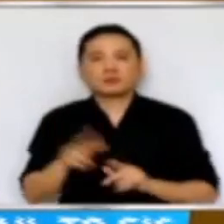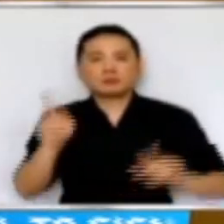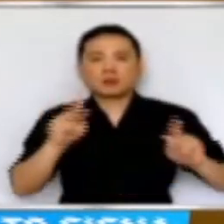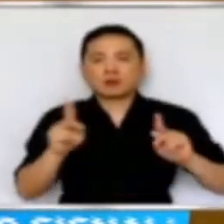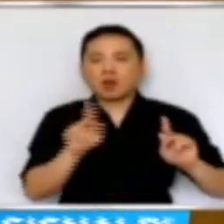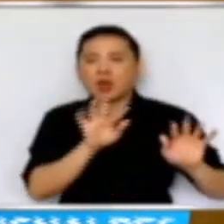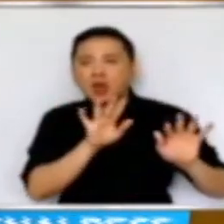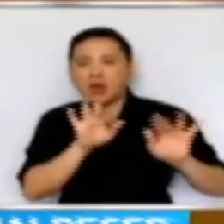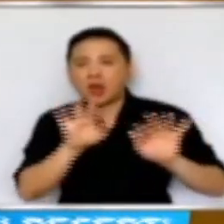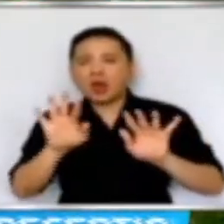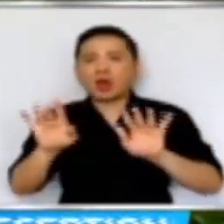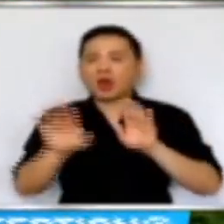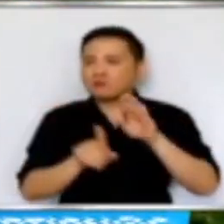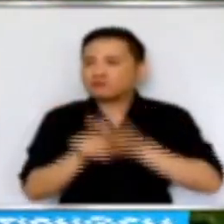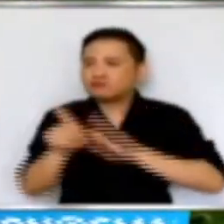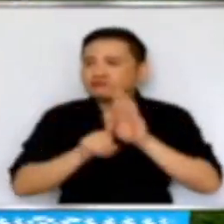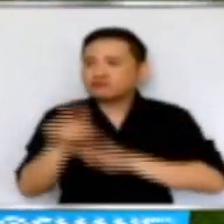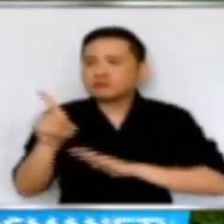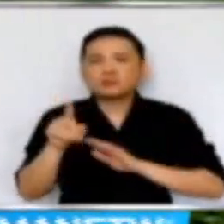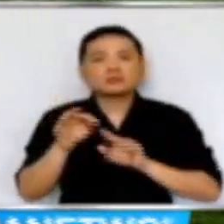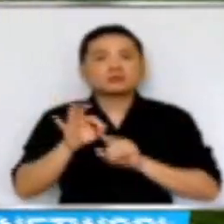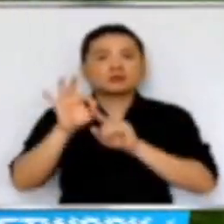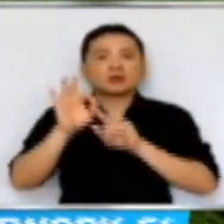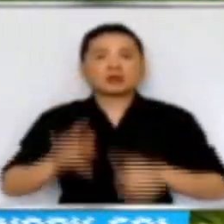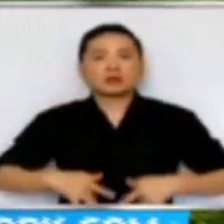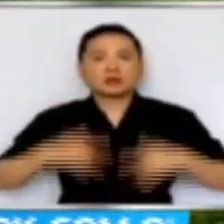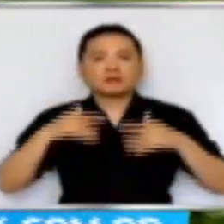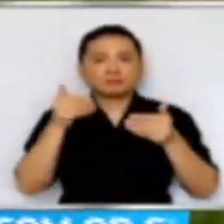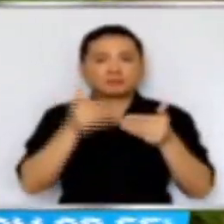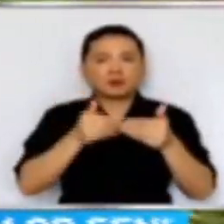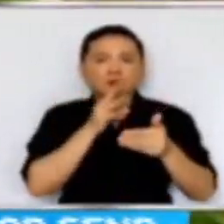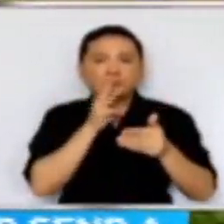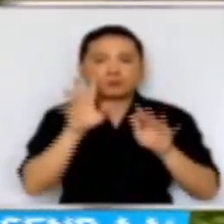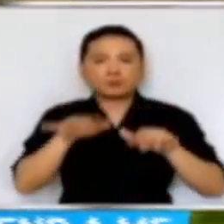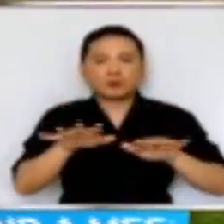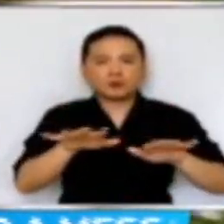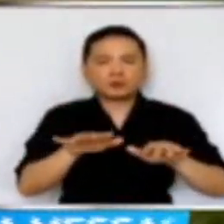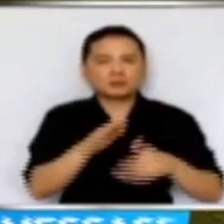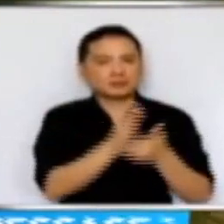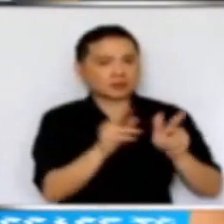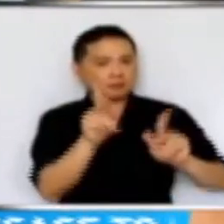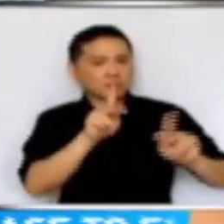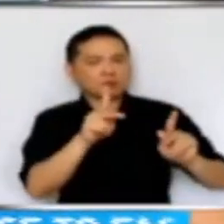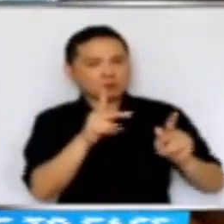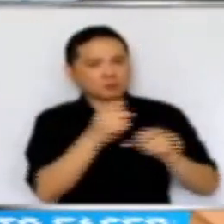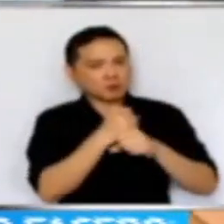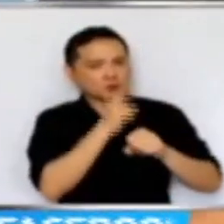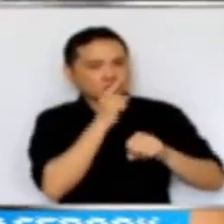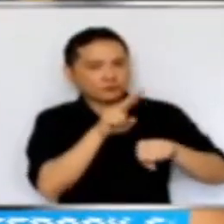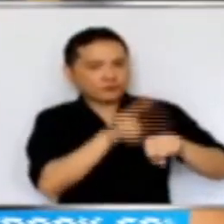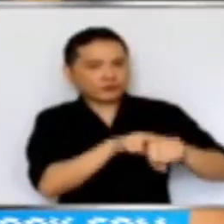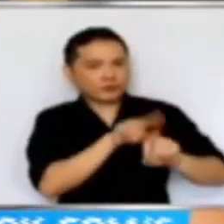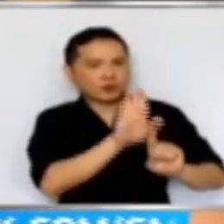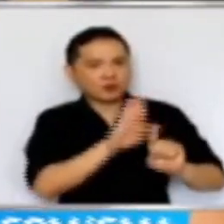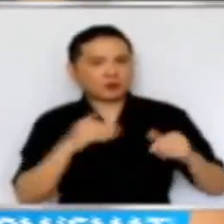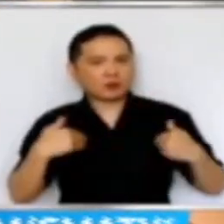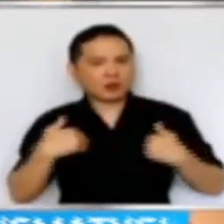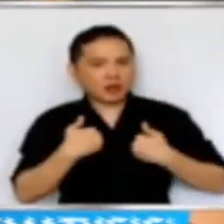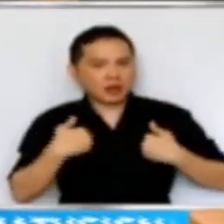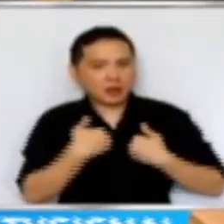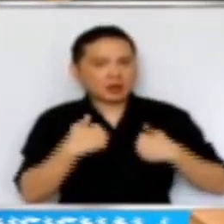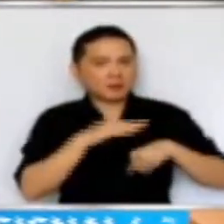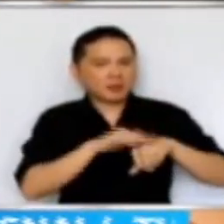mga nakatira sa gilid ng ilog. Ang ilan naman ay sinigurong ligtas ang mga alagang hayop. Dapat ang tubig lagay?